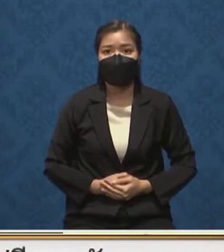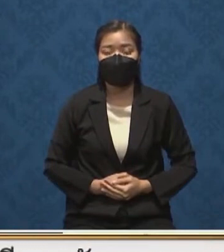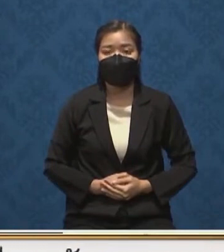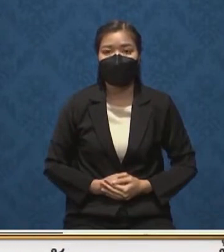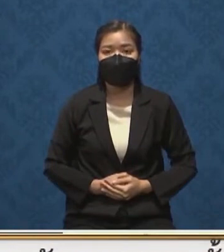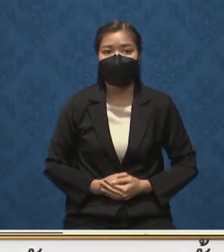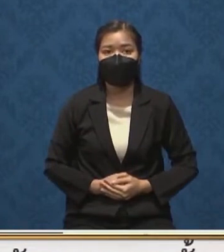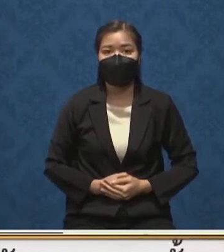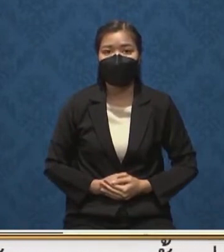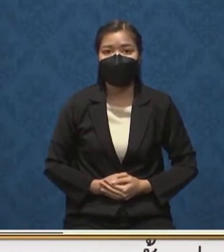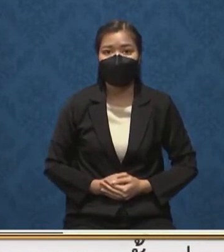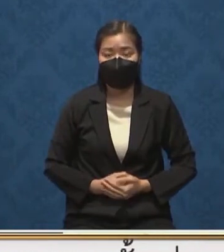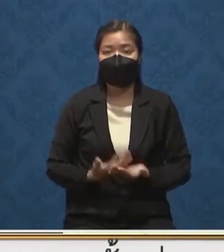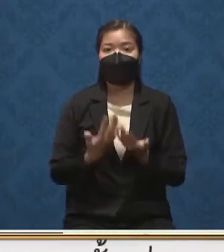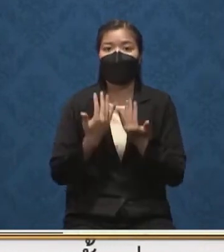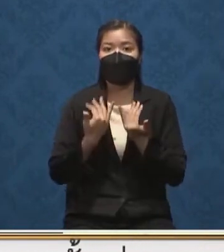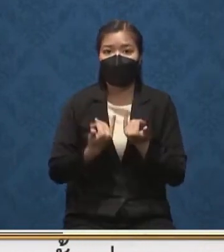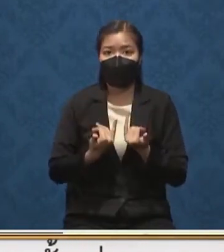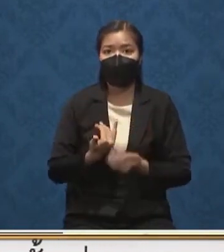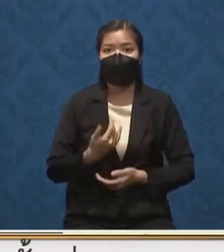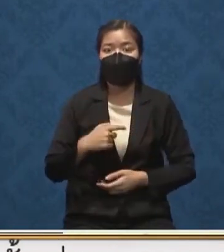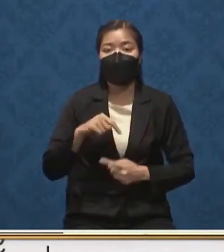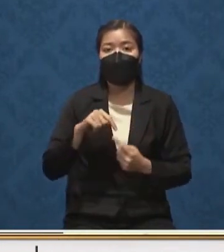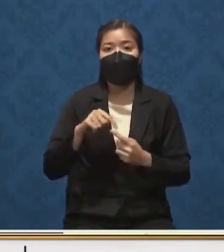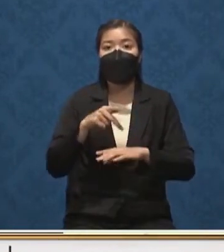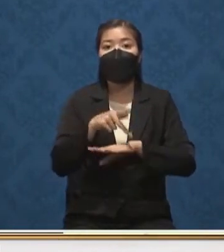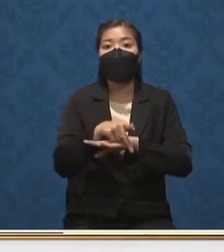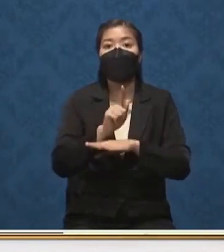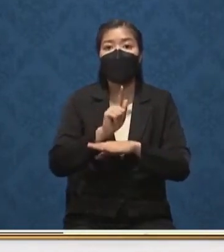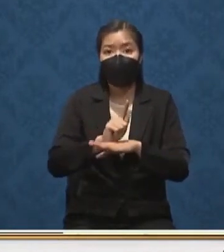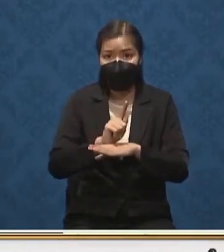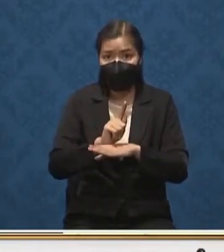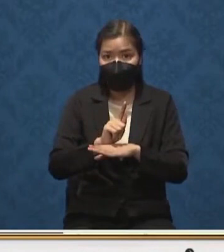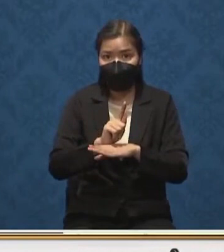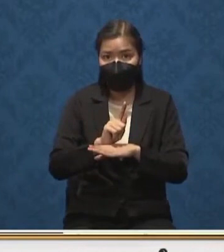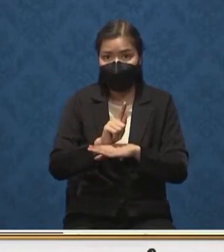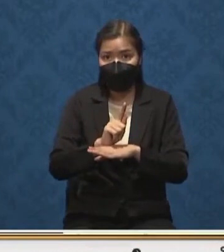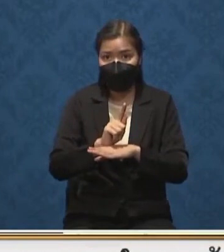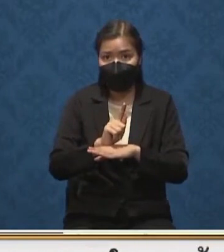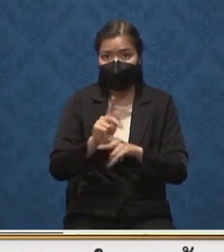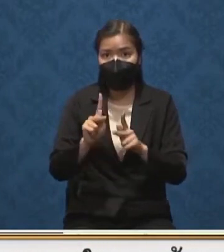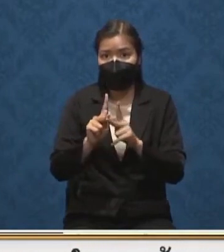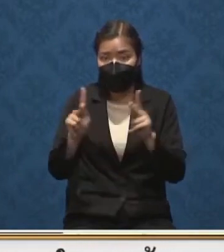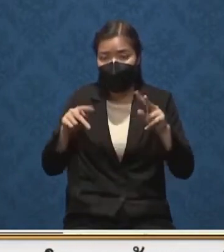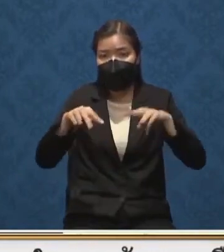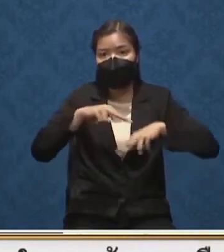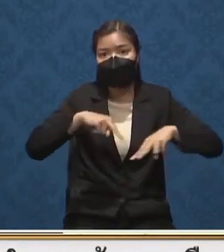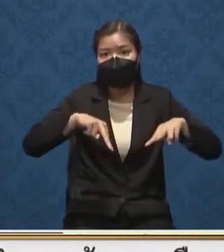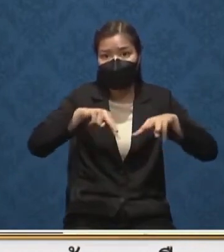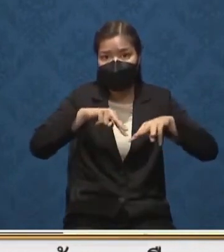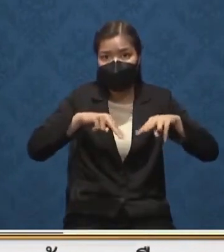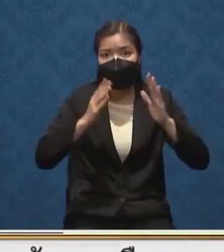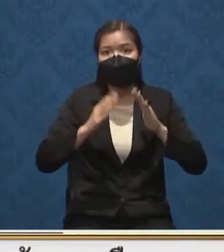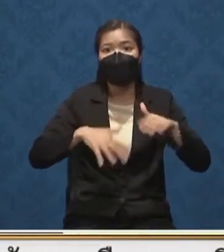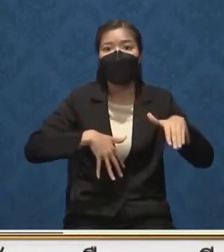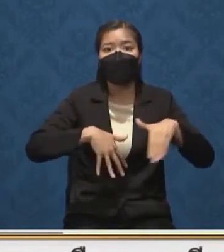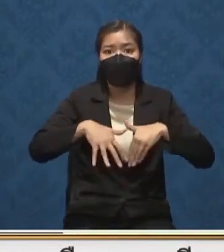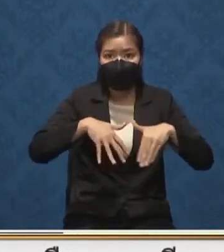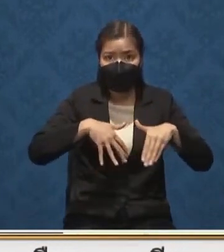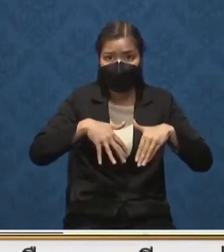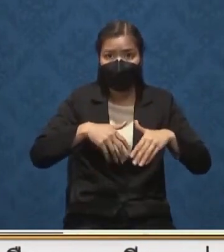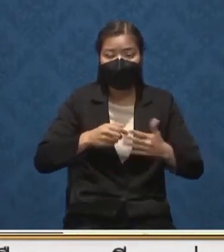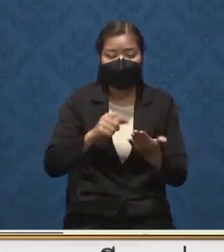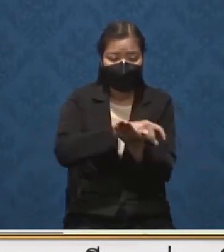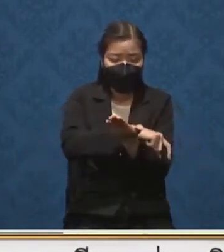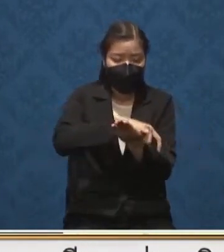รัฐมนตรีในฐานะประธานคสชที่จะดูเรื่องนี้เพื่อแก้ปัญหาให้ด้วยนะครับซึ่ง